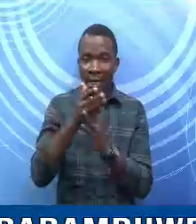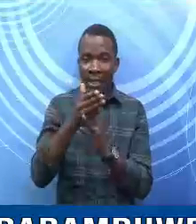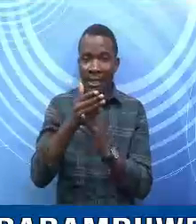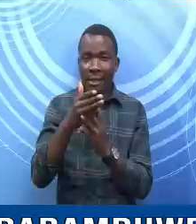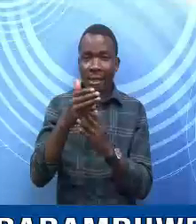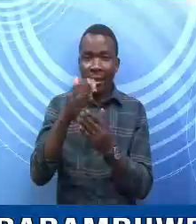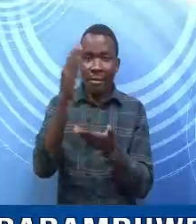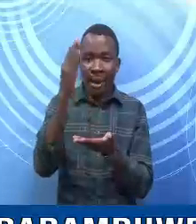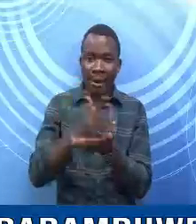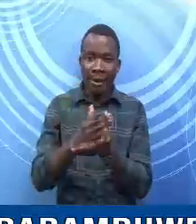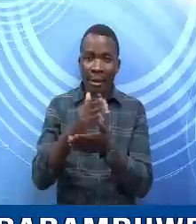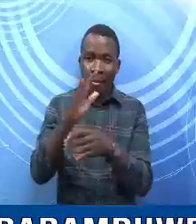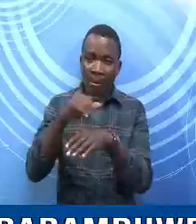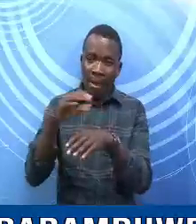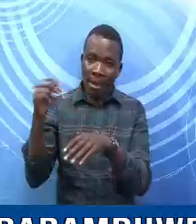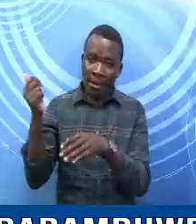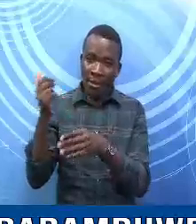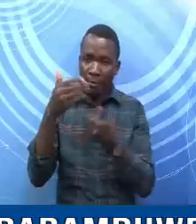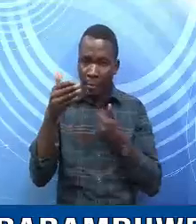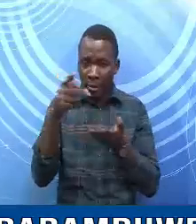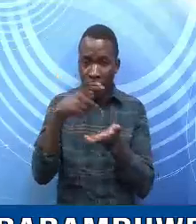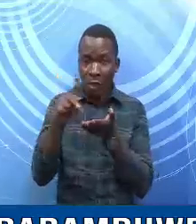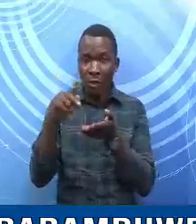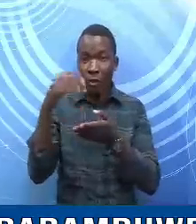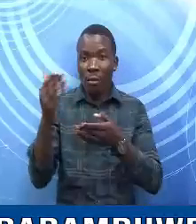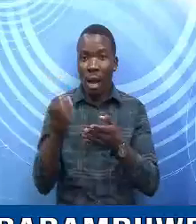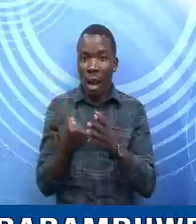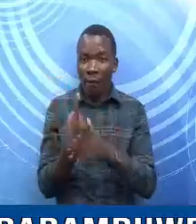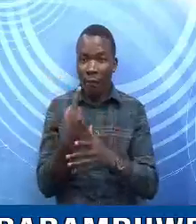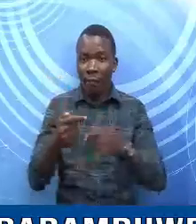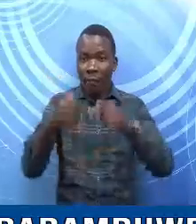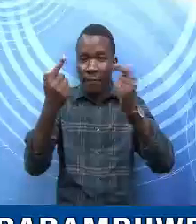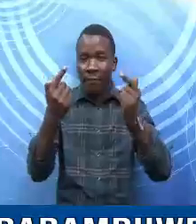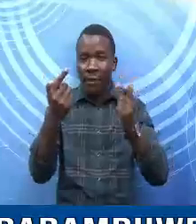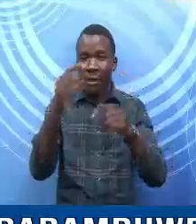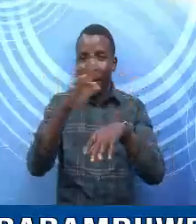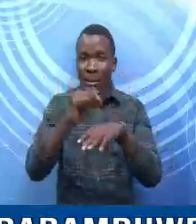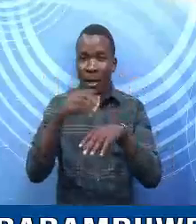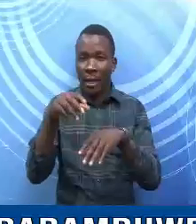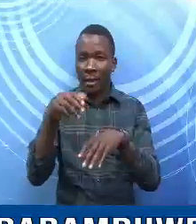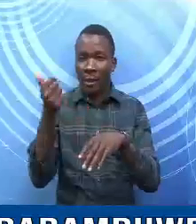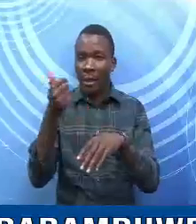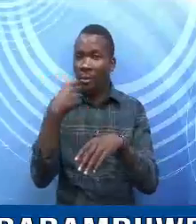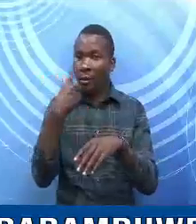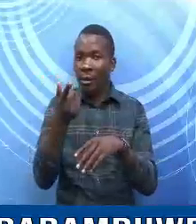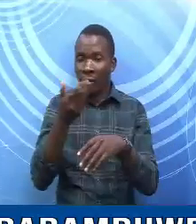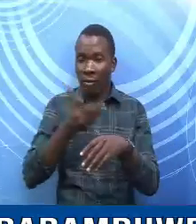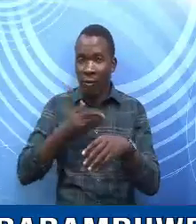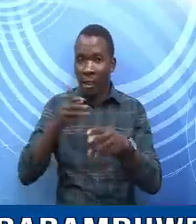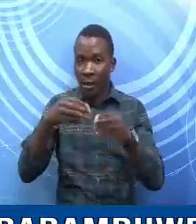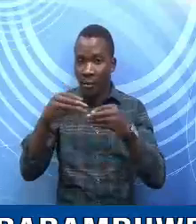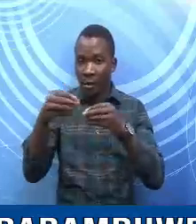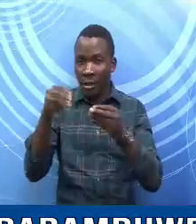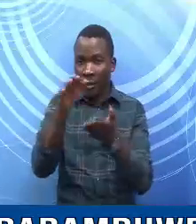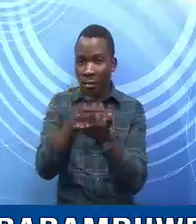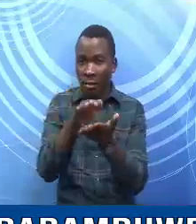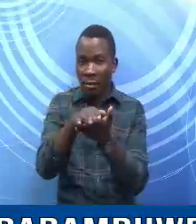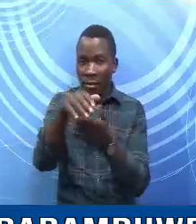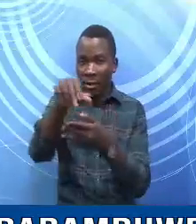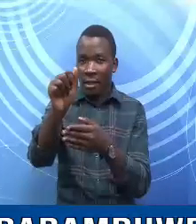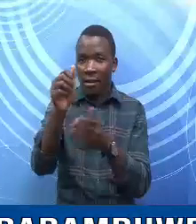nawe bataramwishyura, hari ibibazo bagiranye, bazanye undi tubabwira ko dufite ibikoresho twashizeyo n'abakozi